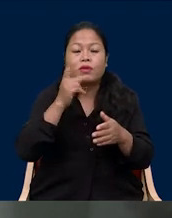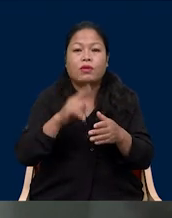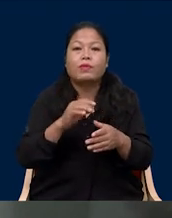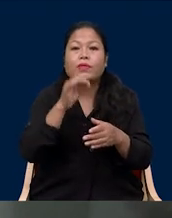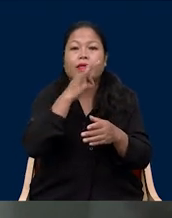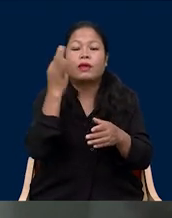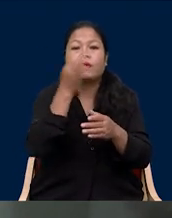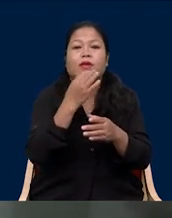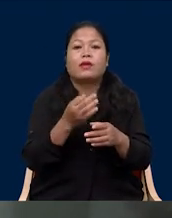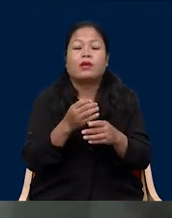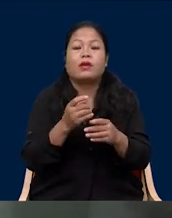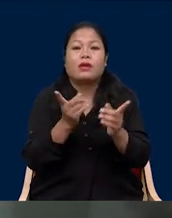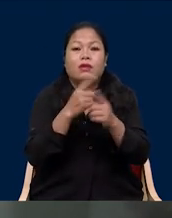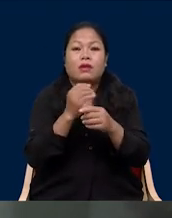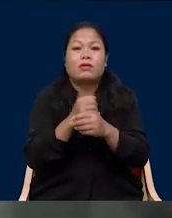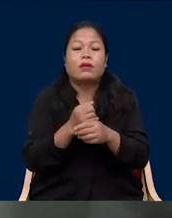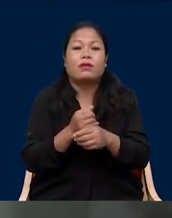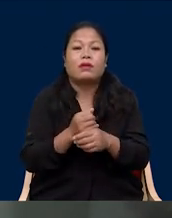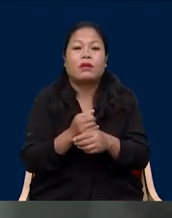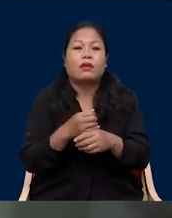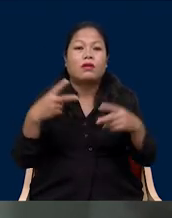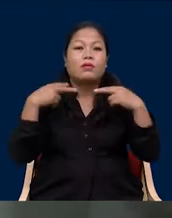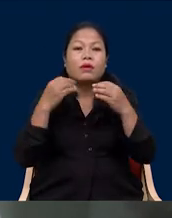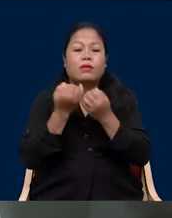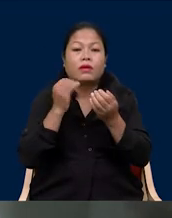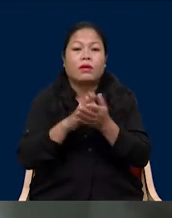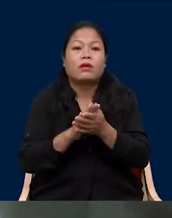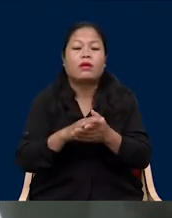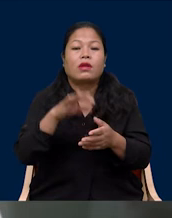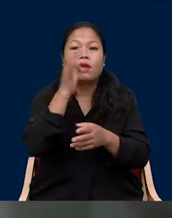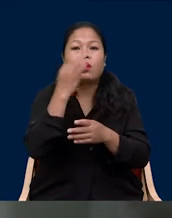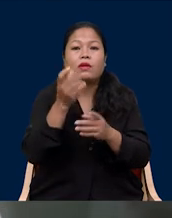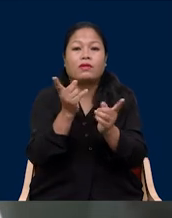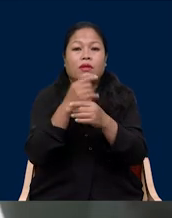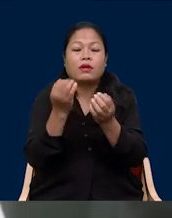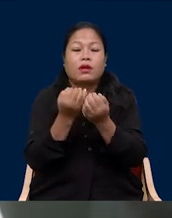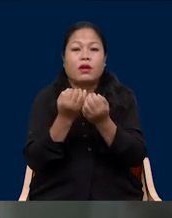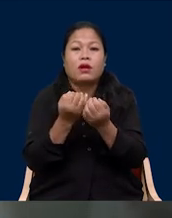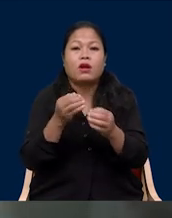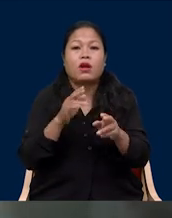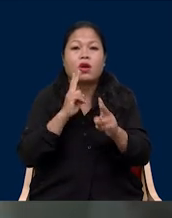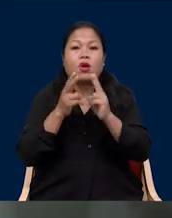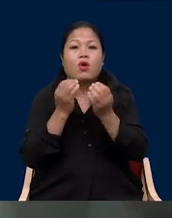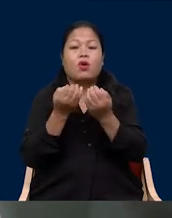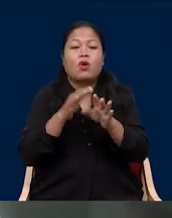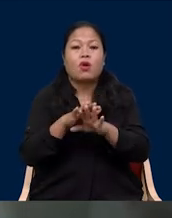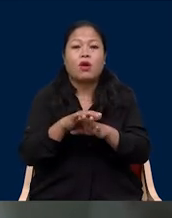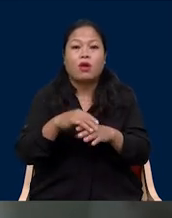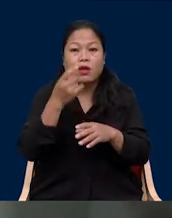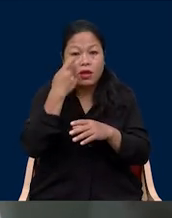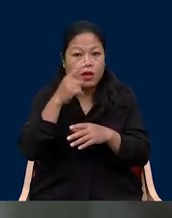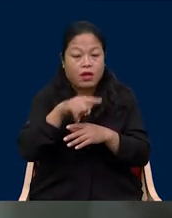जसले गर्दाखेरि चाहिँ यो चाहिँ क्लाइमेट एक्सनमा चाहिँ एउटा बाधा पुर्याउँछ त्यसले चाहिँ। अहिले अब यो सबै क्लाइमेट एक्सनलाई जोड्दाखेरि चाहिँ अब त्यही सबै